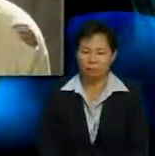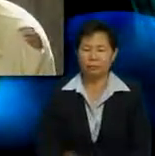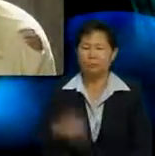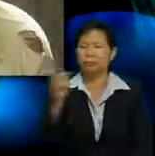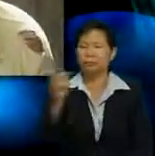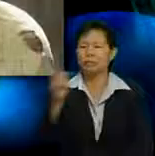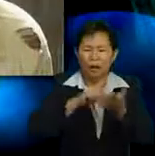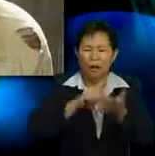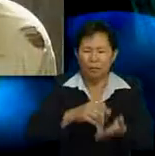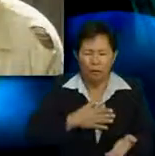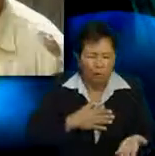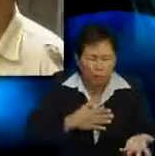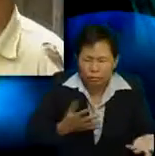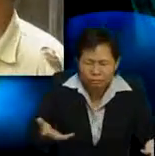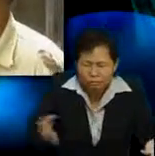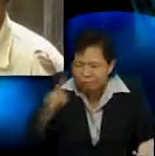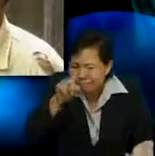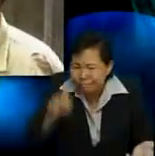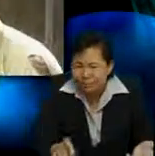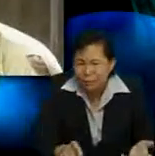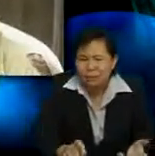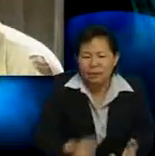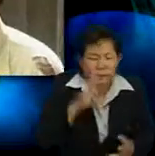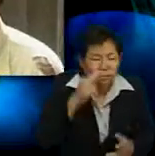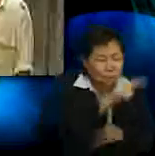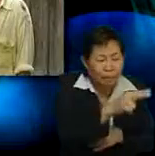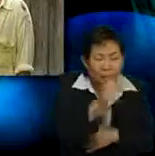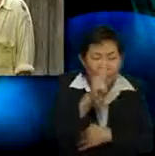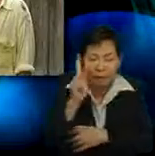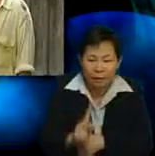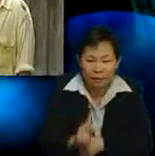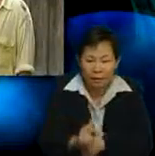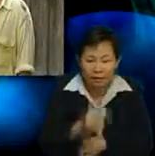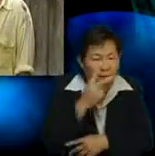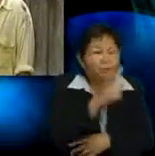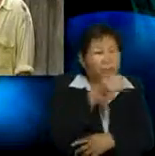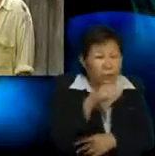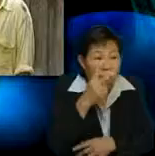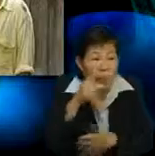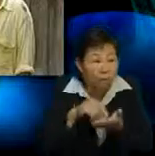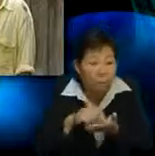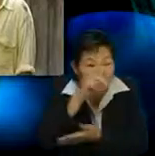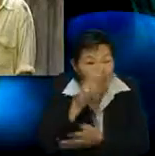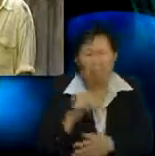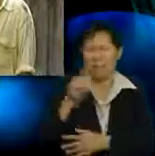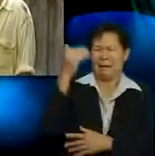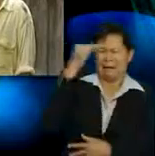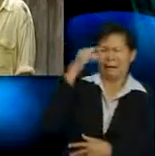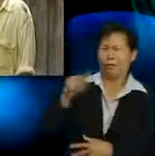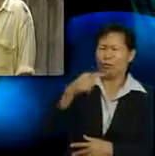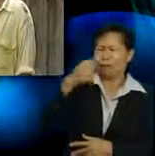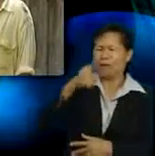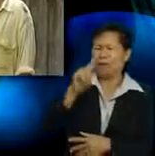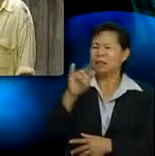Mana ayam aku siko ni? Sama, kau nampak tak? Manalah aku tahu. Kan tok kata pitun